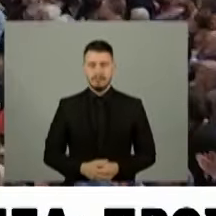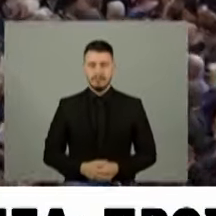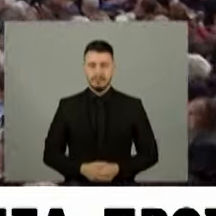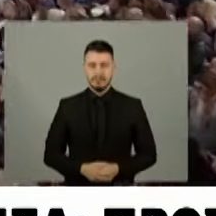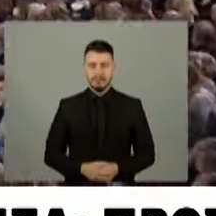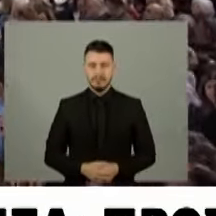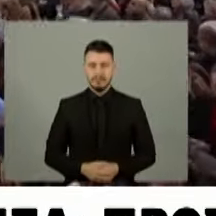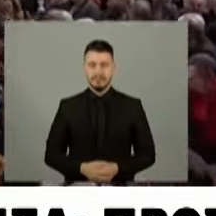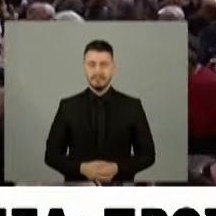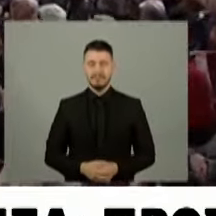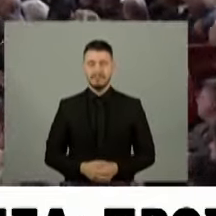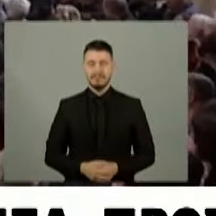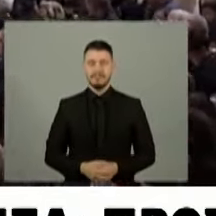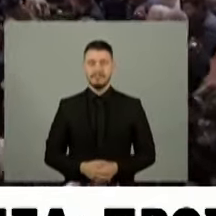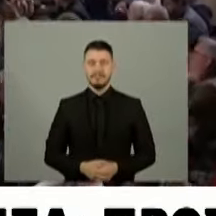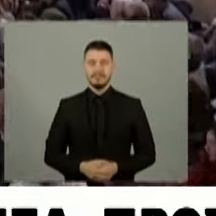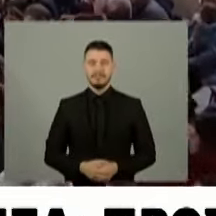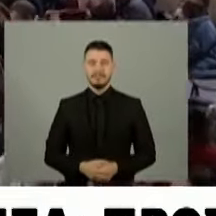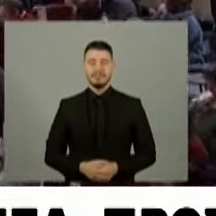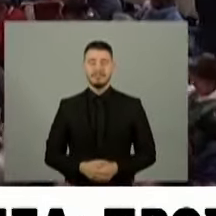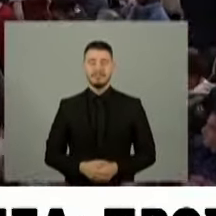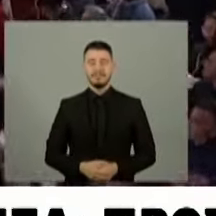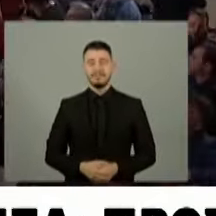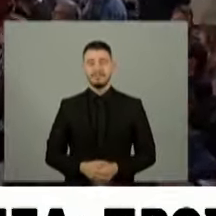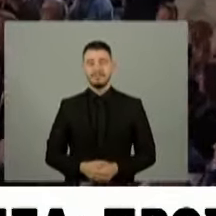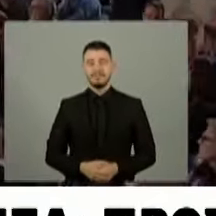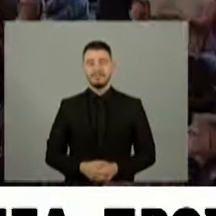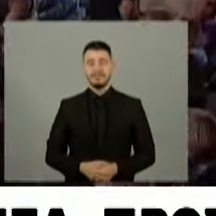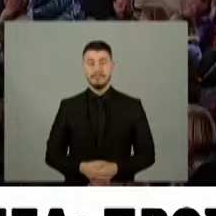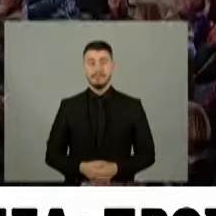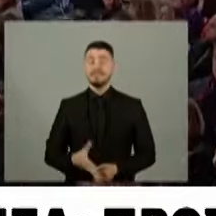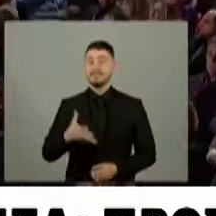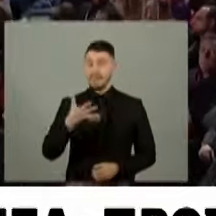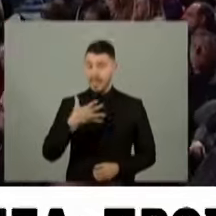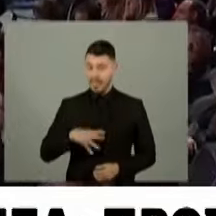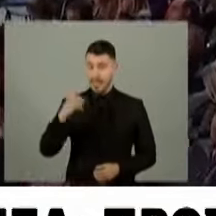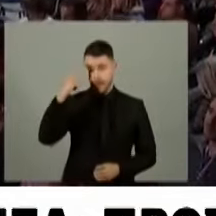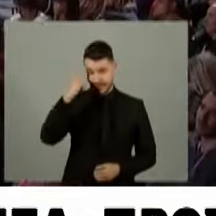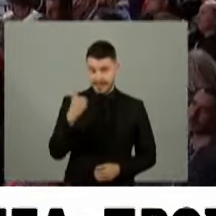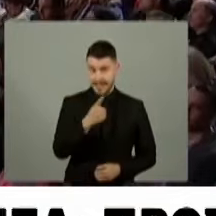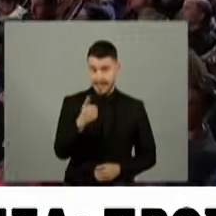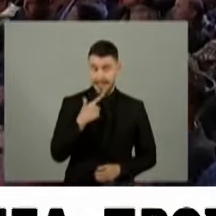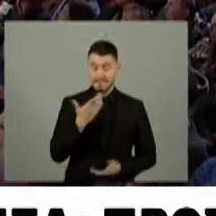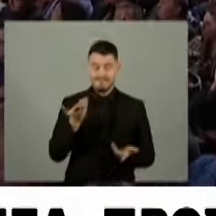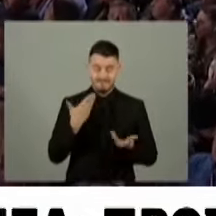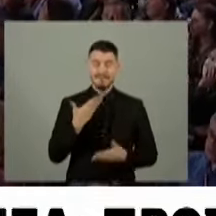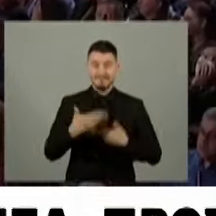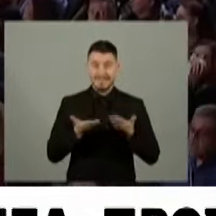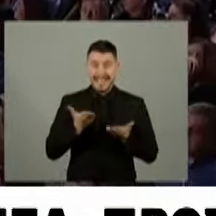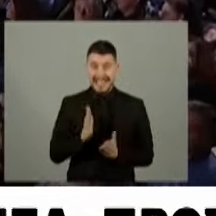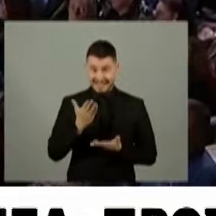το παράδειγμα του κύριου Κασελάκη, ο οποίος προήλθε πάλι από την αφισβήτηση της προηγούμενης ηγεσίας ότι χρειάζεται αλλαγή προσώπου χωρίς να